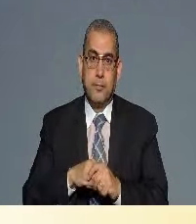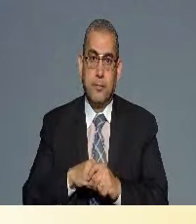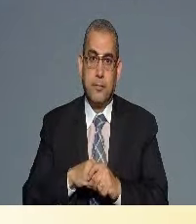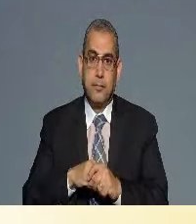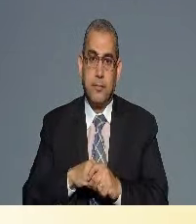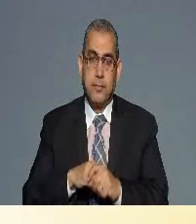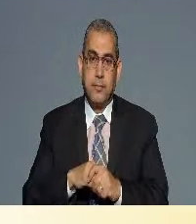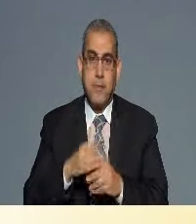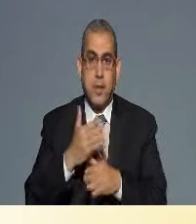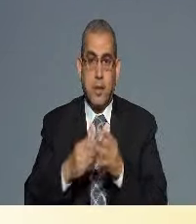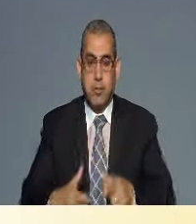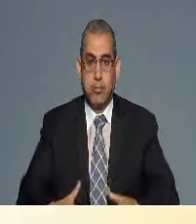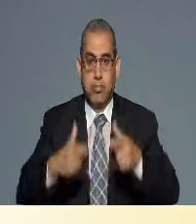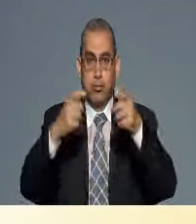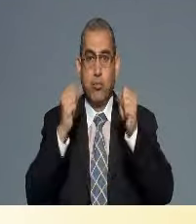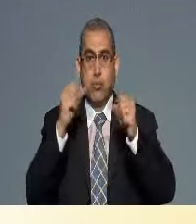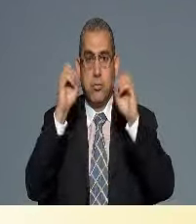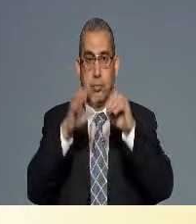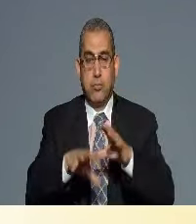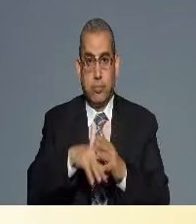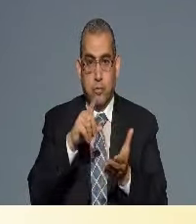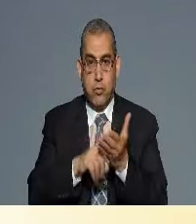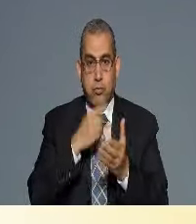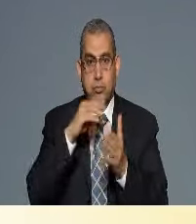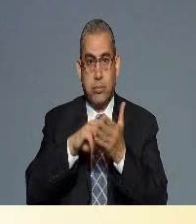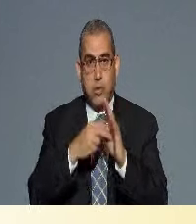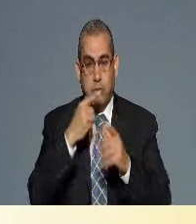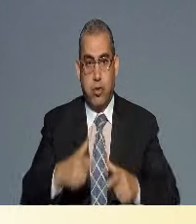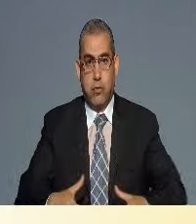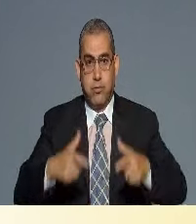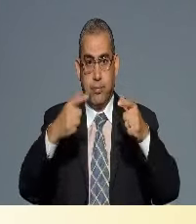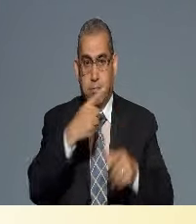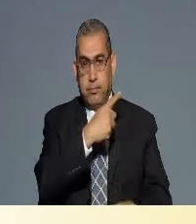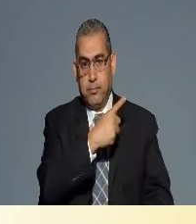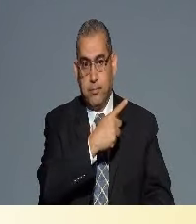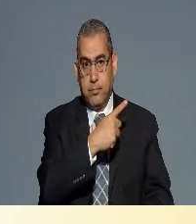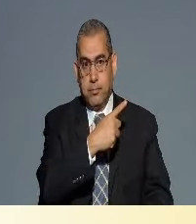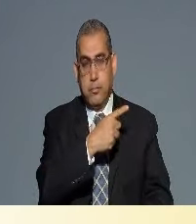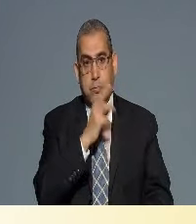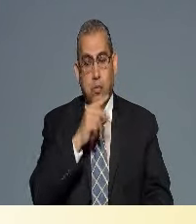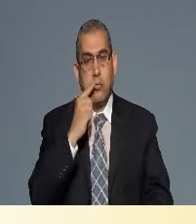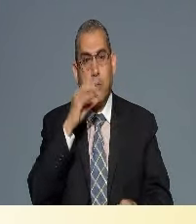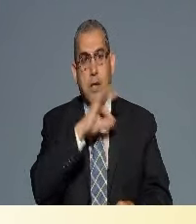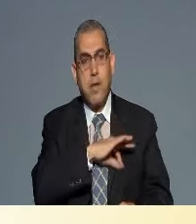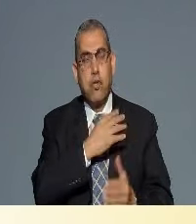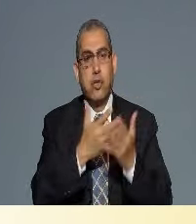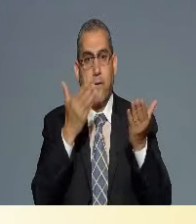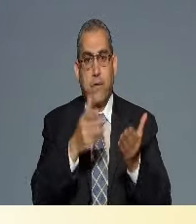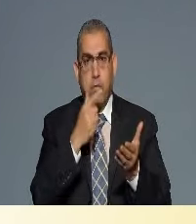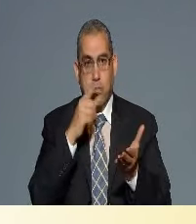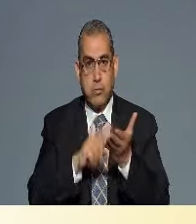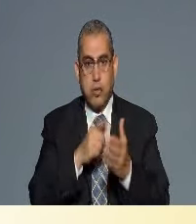صوامع تخزين الغلال، احنا قدام سيادتك حدث موجود يعني له فوائد عديده. اولا احنا بنتكلم